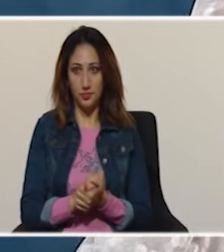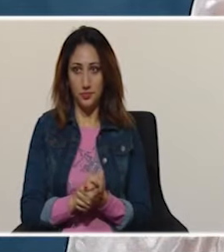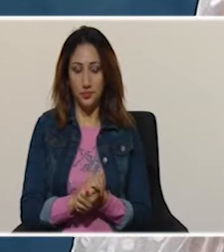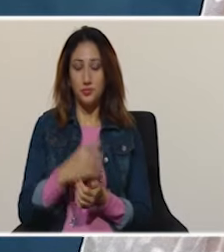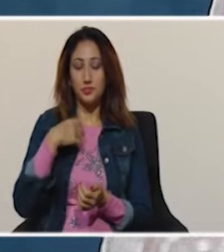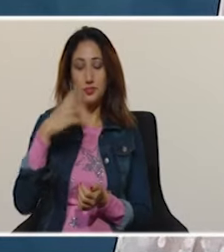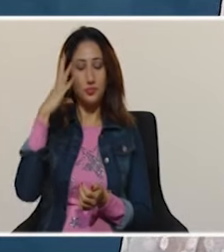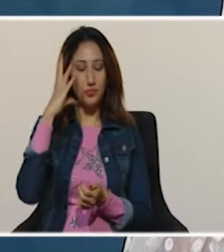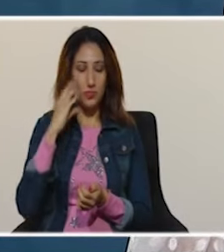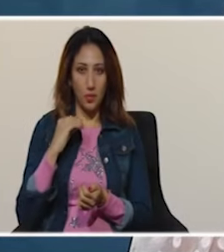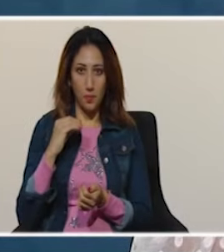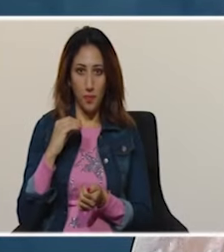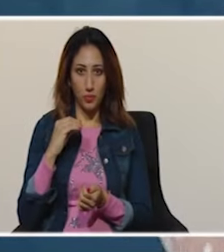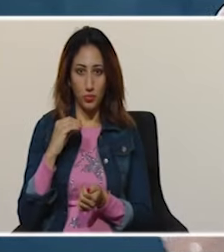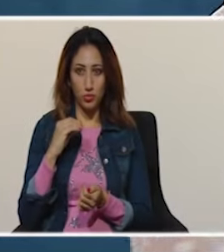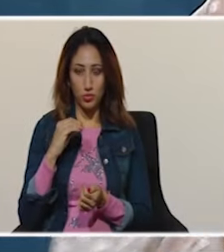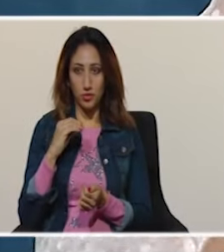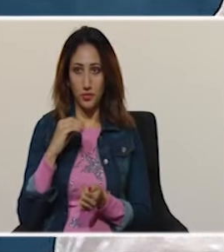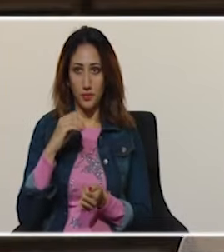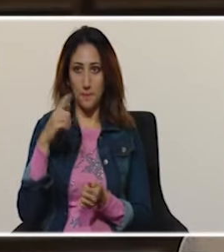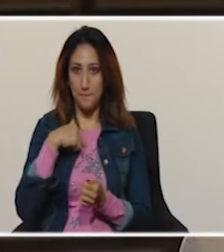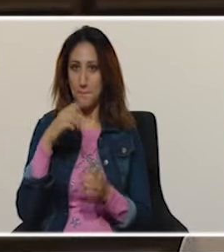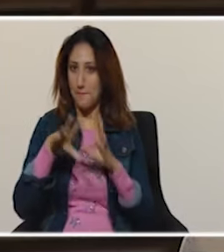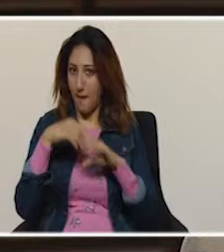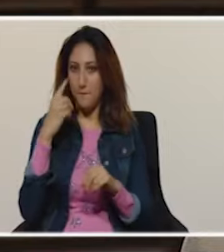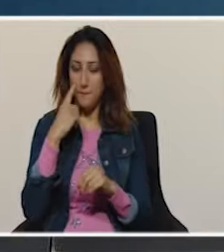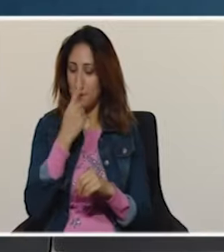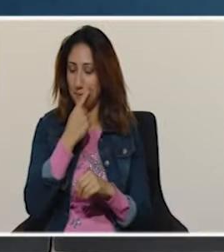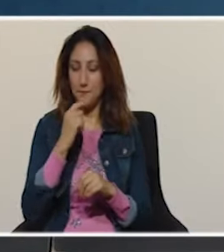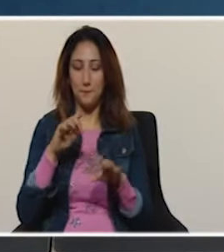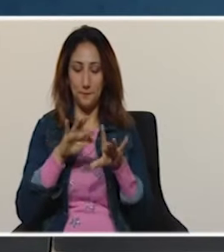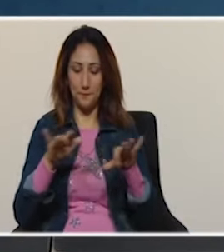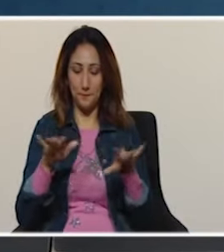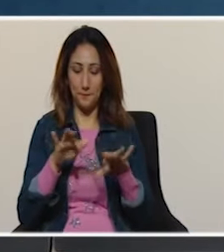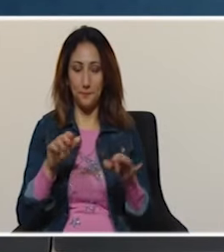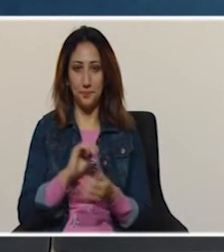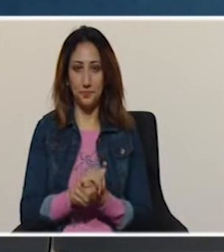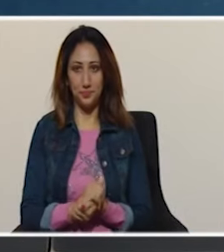سعيده انا هعملك اللي بدك اياه. هتسمعيني ايه؟